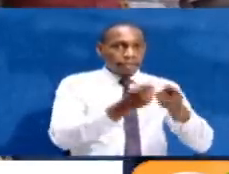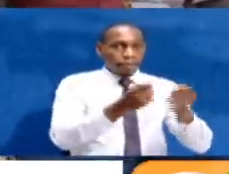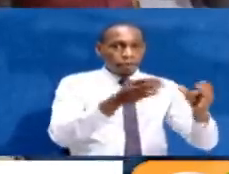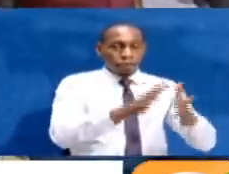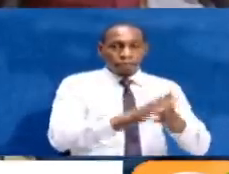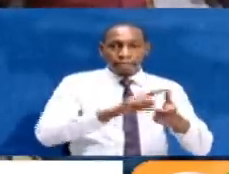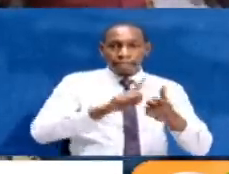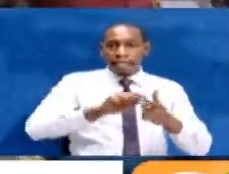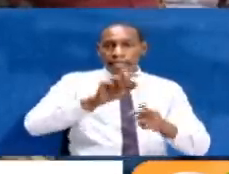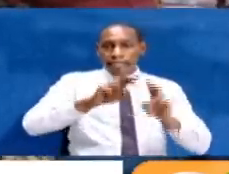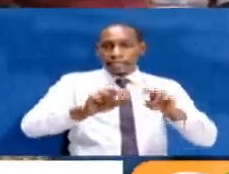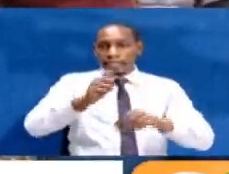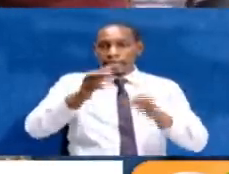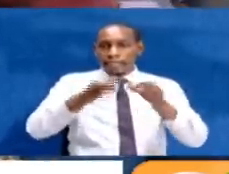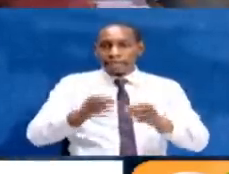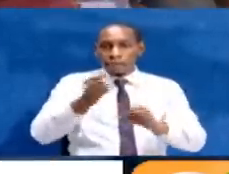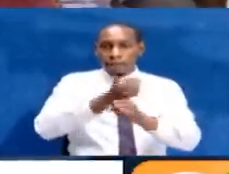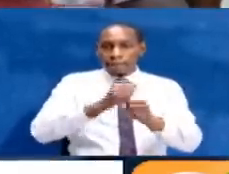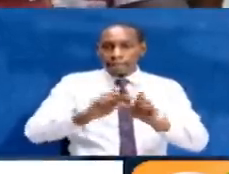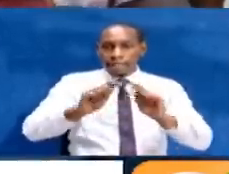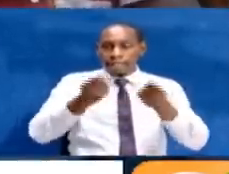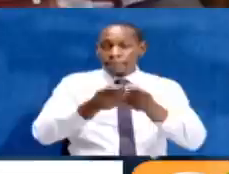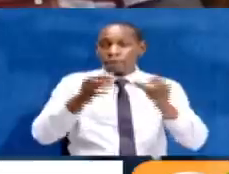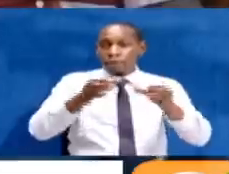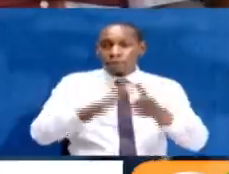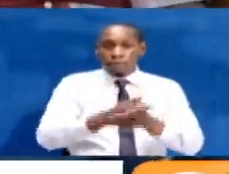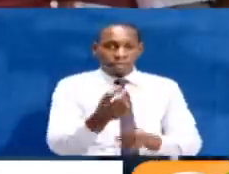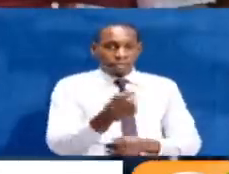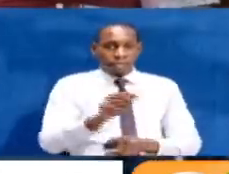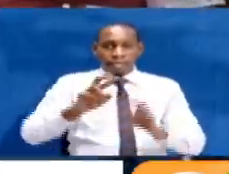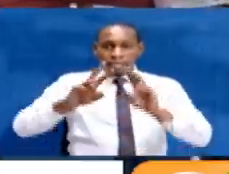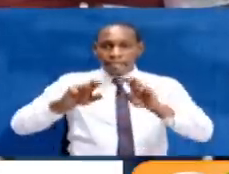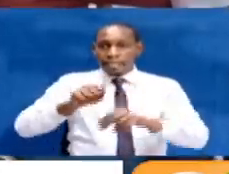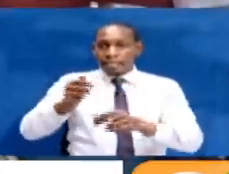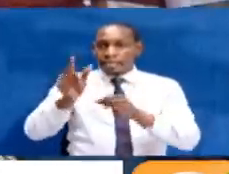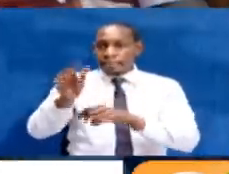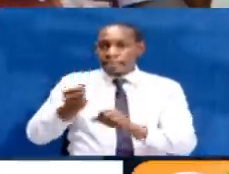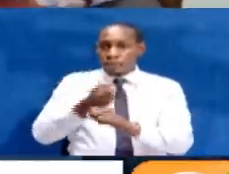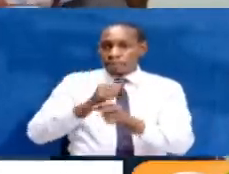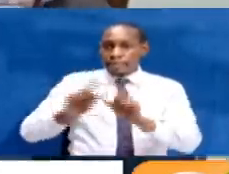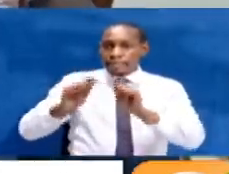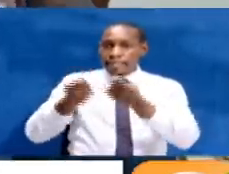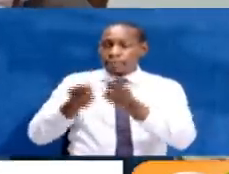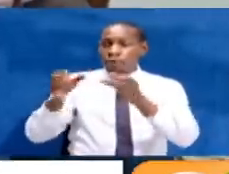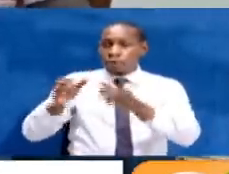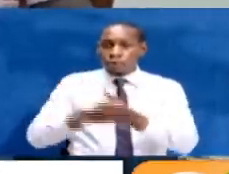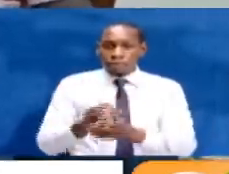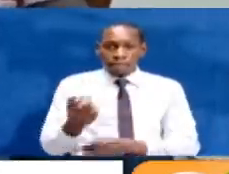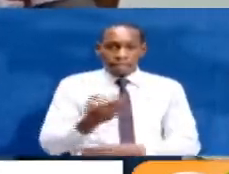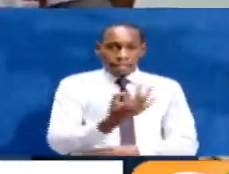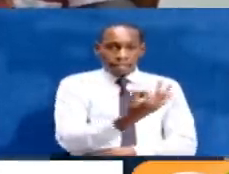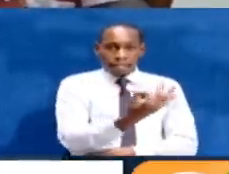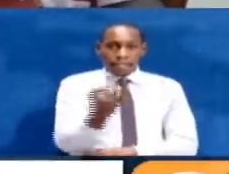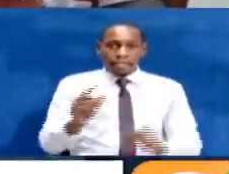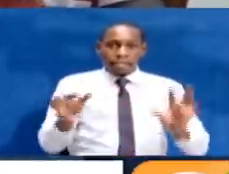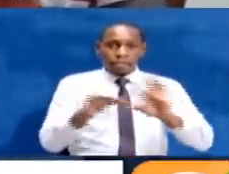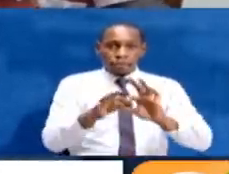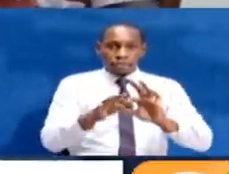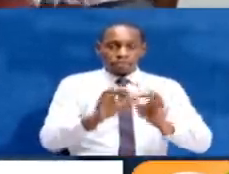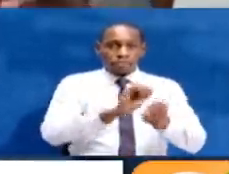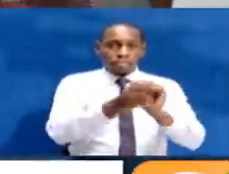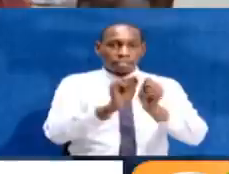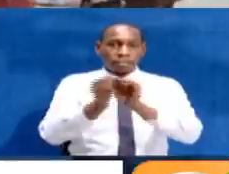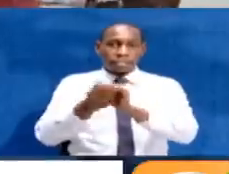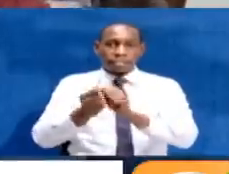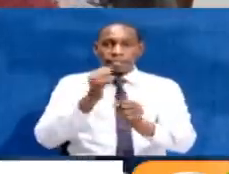yako, alafu utafute mtu mwingine ametengeneza chama ya kabila yake, alafu utafute mwingine ametengeneza chama ya kabila yake, muungane mfanye